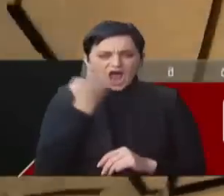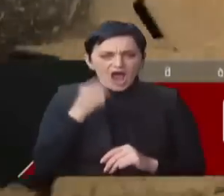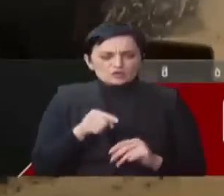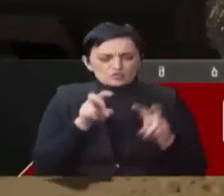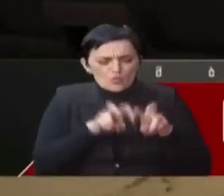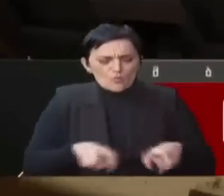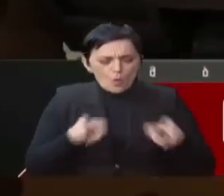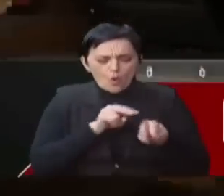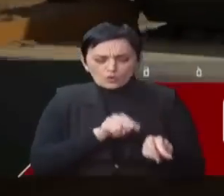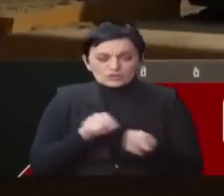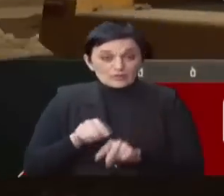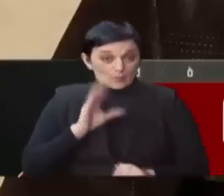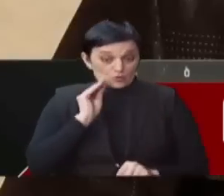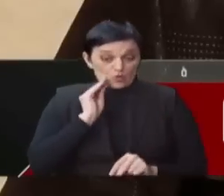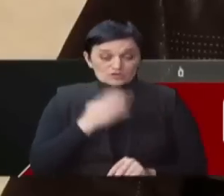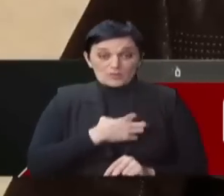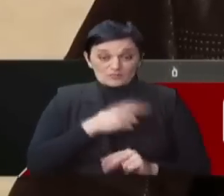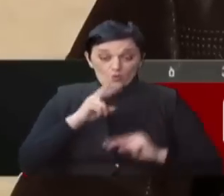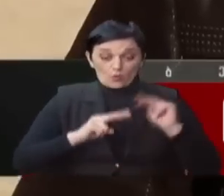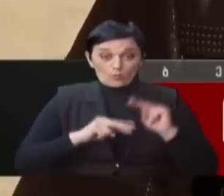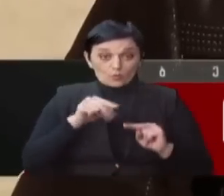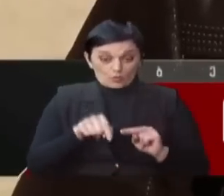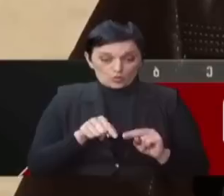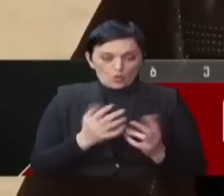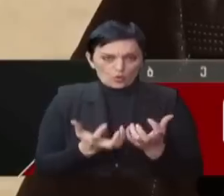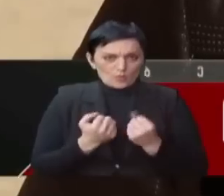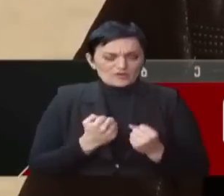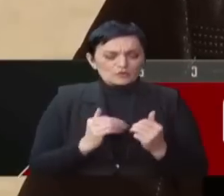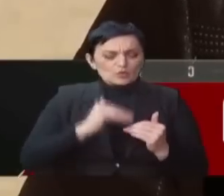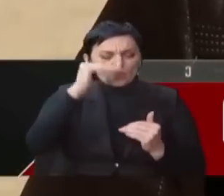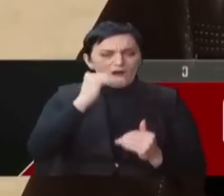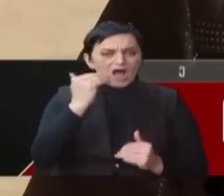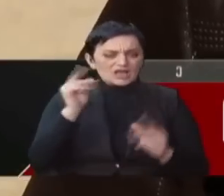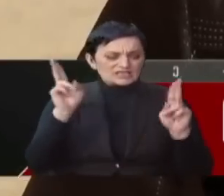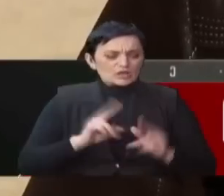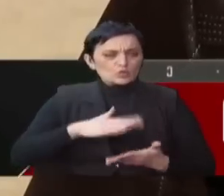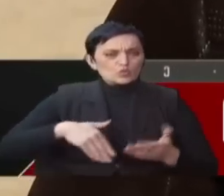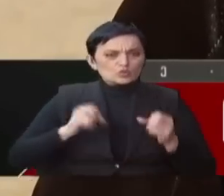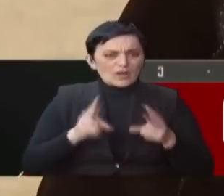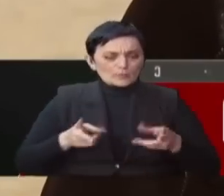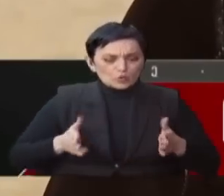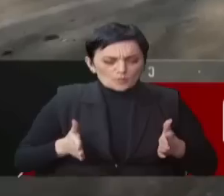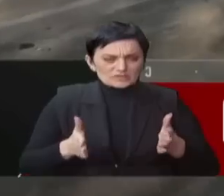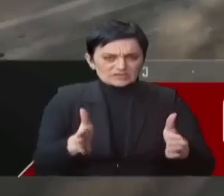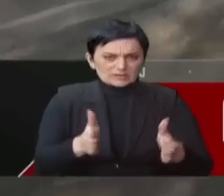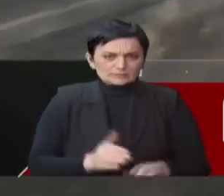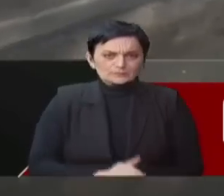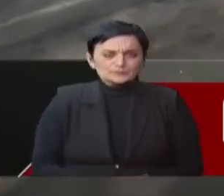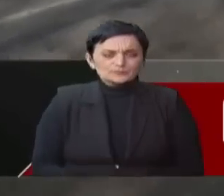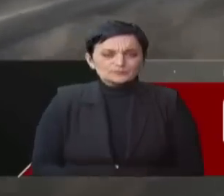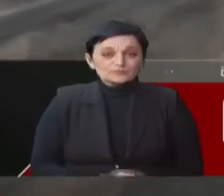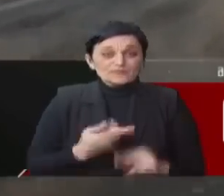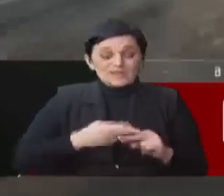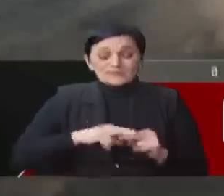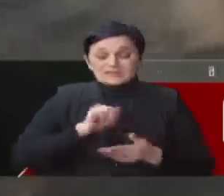მოწმდება. მნიშვნელოვანია, რომ როდესაც მშენებლობის პროცესი დასრულდება, მივიღოთ უმაღლესი სტანდარტების უსაფრთხო მაგისტრალი.